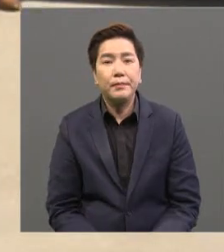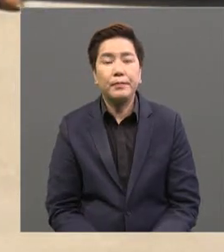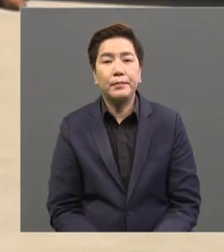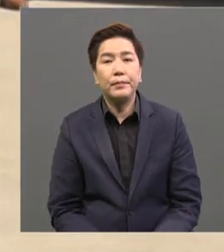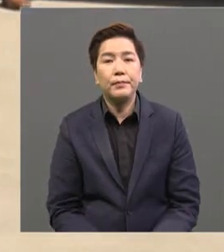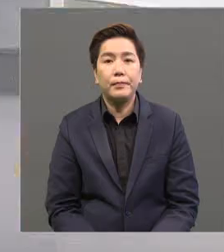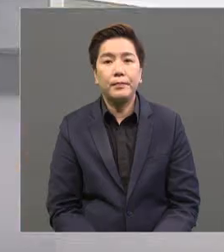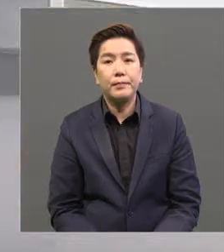behan